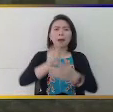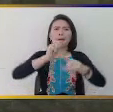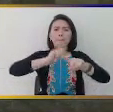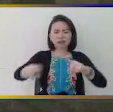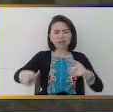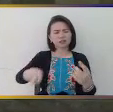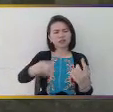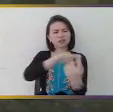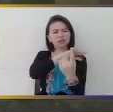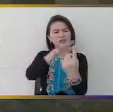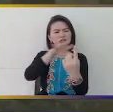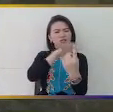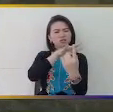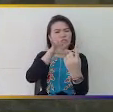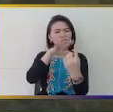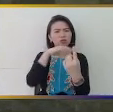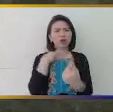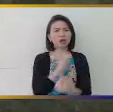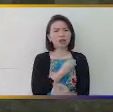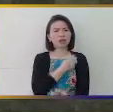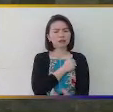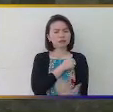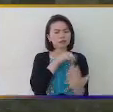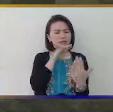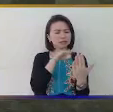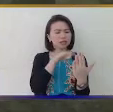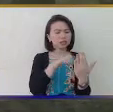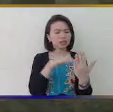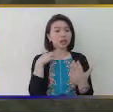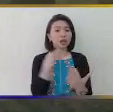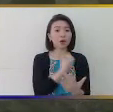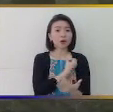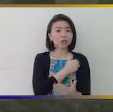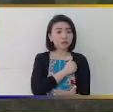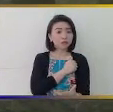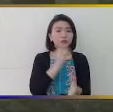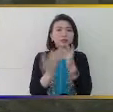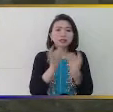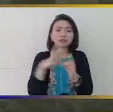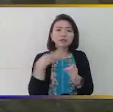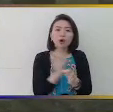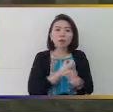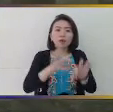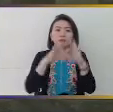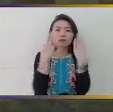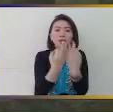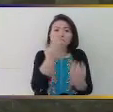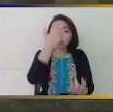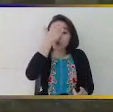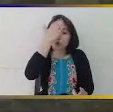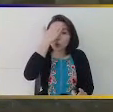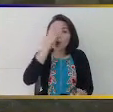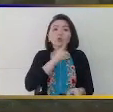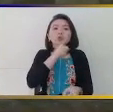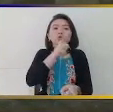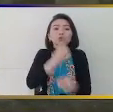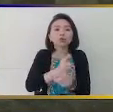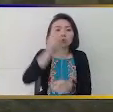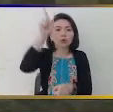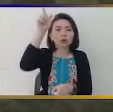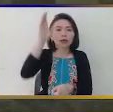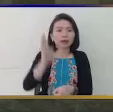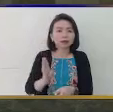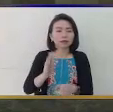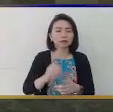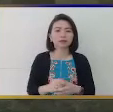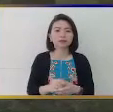sarili, kung ang ating pamilya ay kilalang kilala talaga ang totoong Diyos.